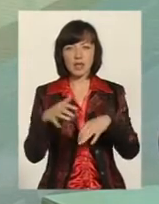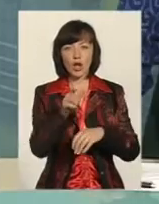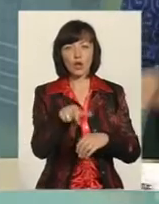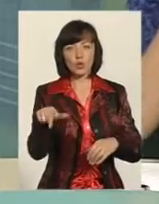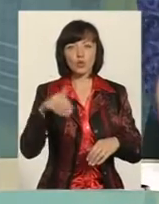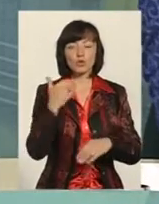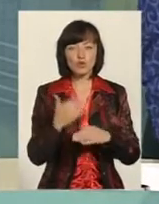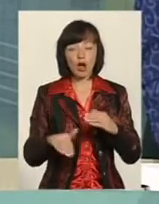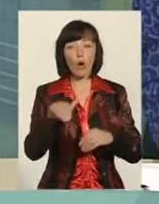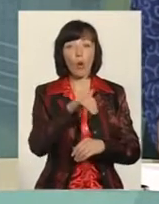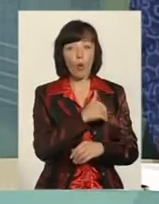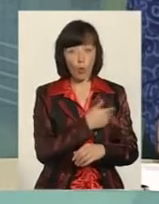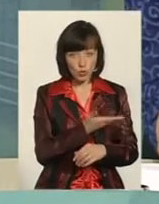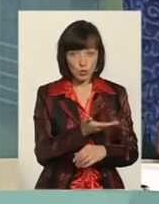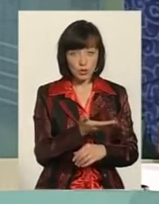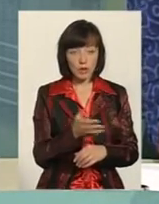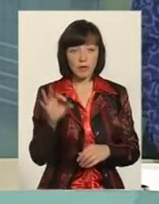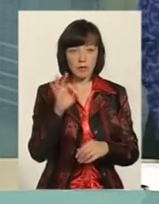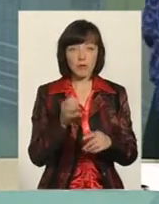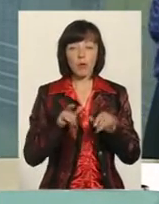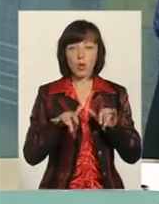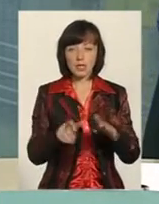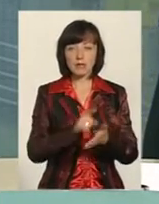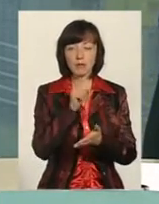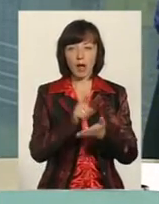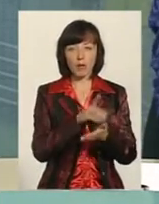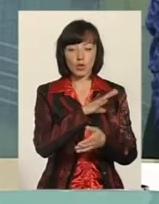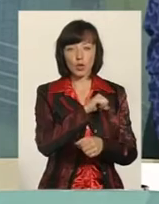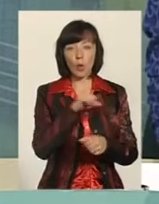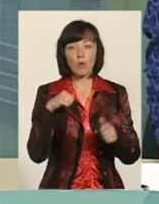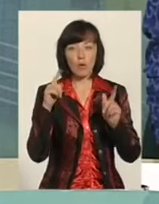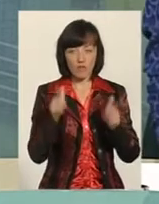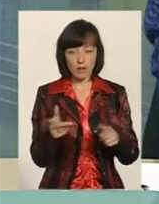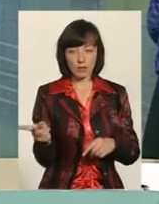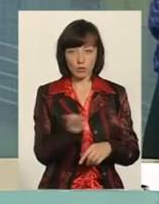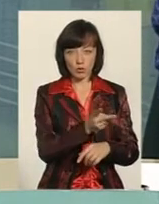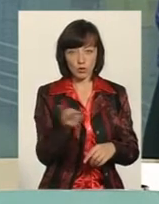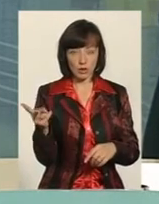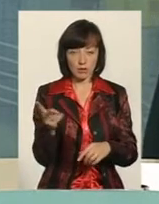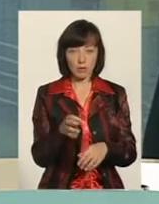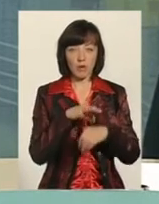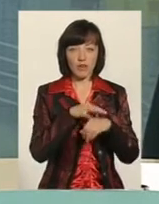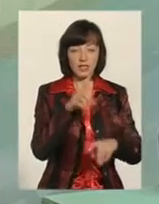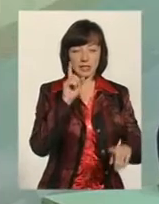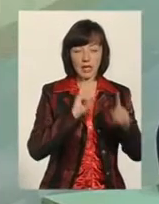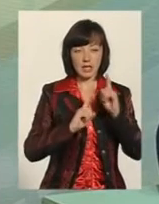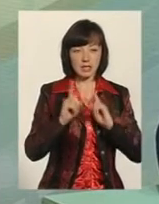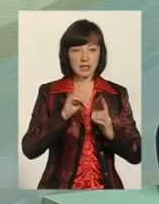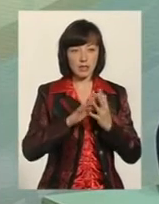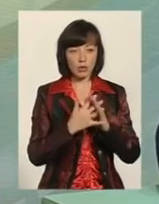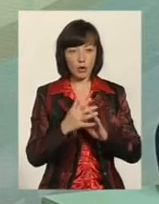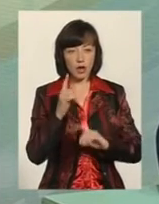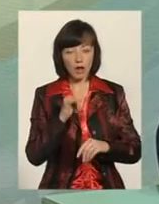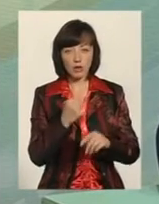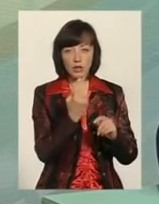тобто, вже хочуть. Власне, процес має бути добровільний і з обох сторін. Тобто так, має бути проведена сесія сільської